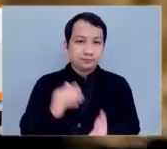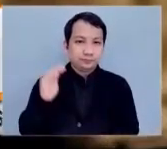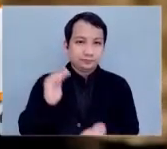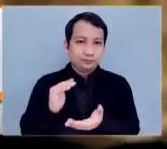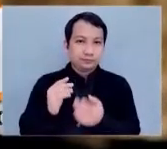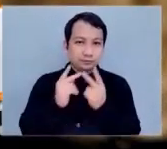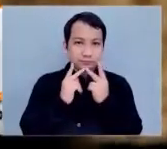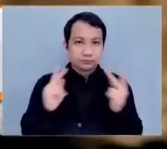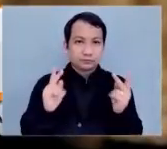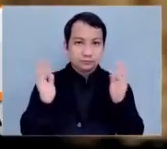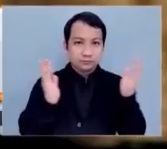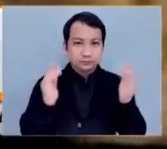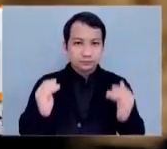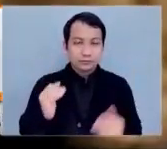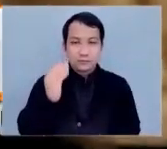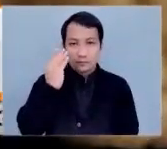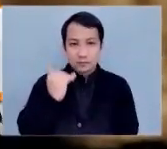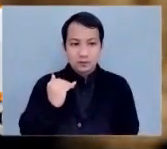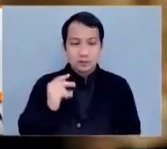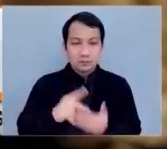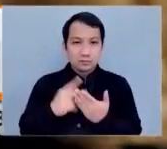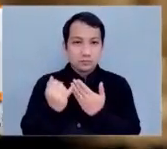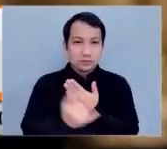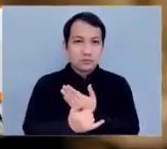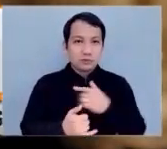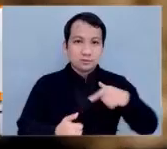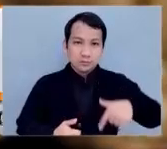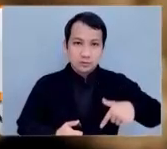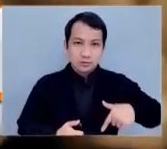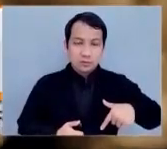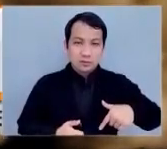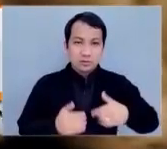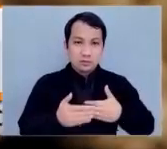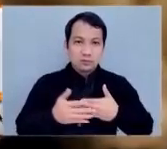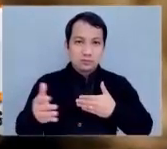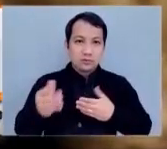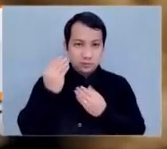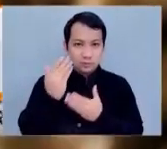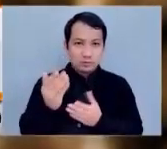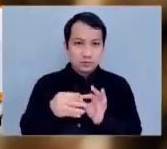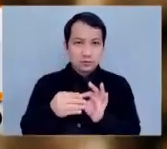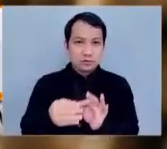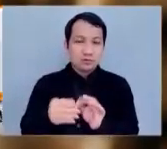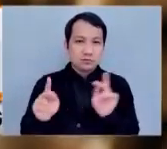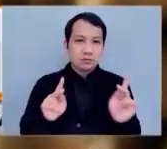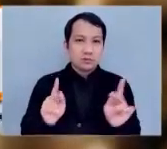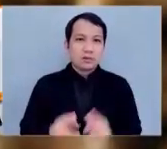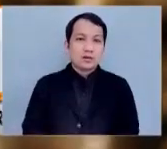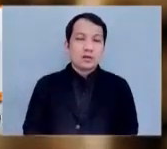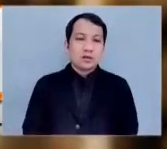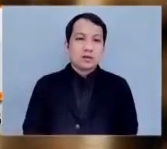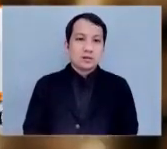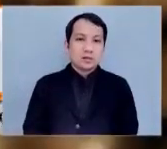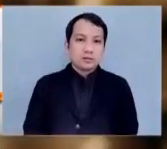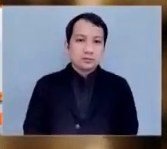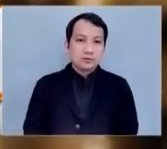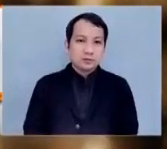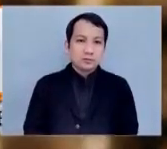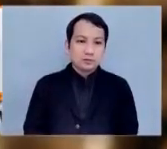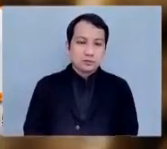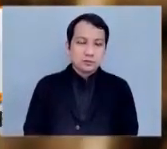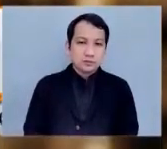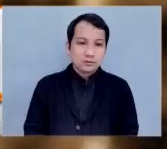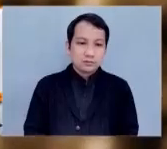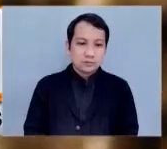services because when projects get delayed, progress is denied our people. And this commitment to efficiency and